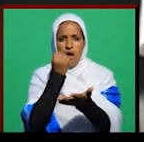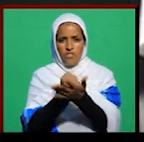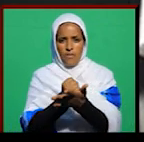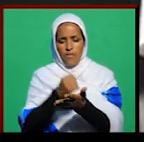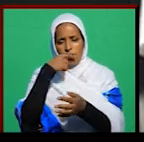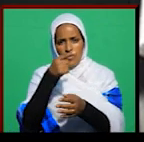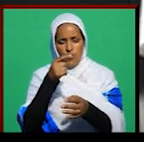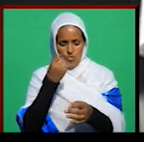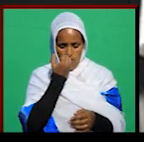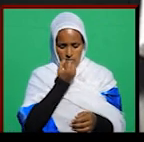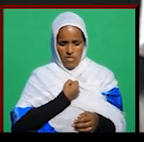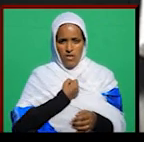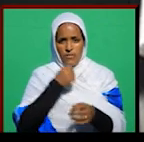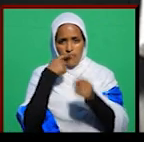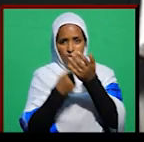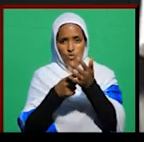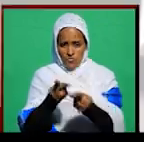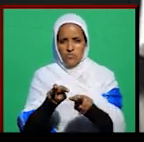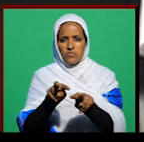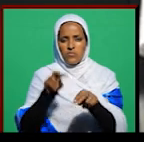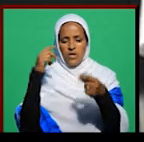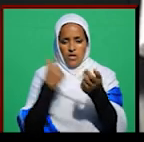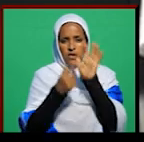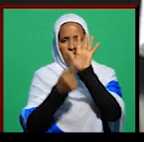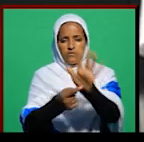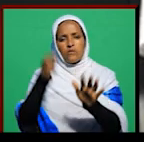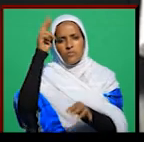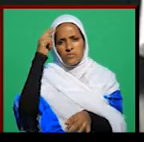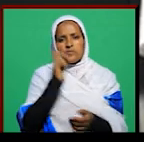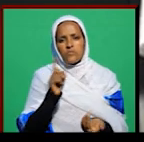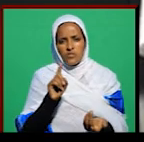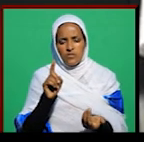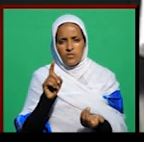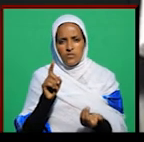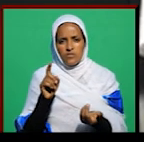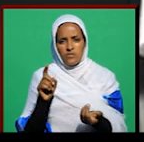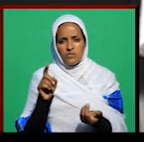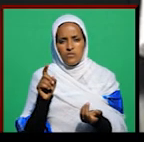ትርጉምም የያዘው ከሊህ ከሶስቱ ትርጉሞች በመነሳት ነው። ይህም የሚያመላክተው